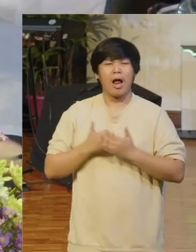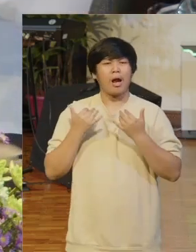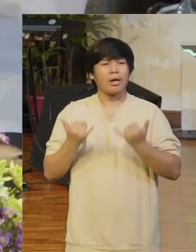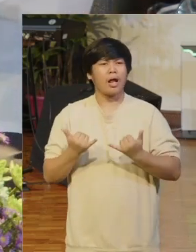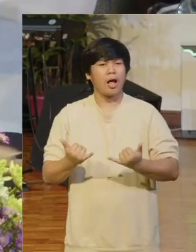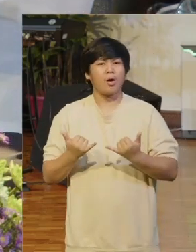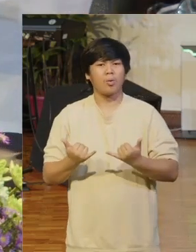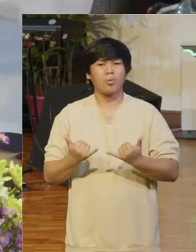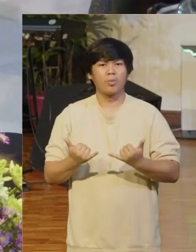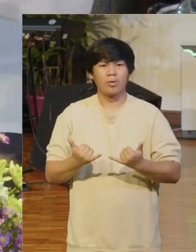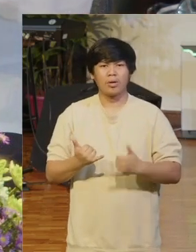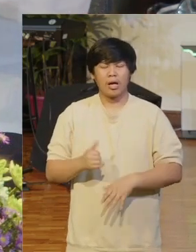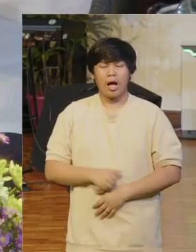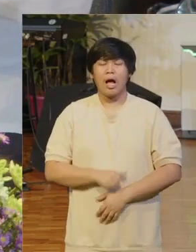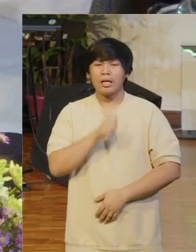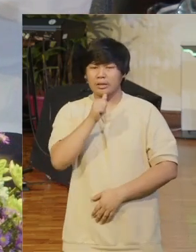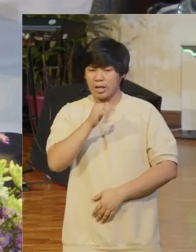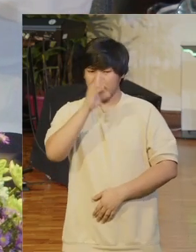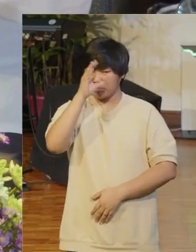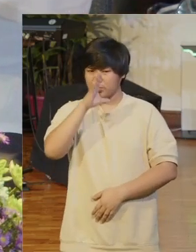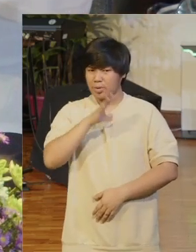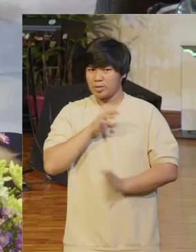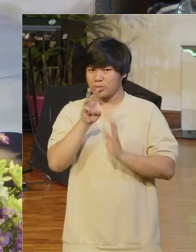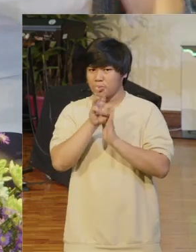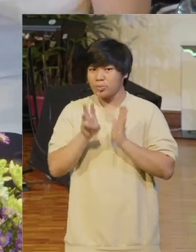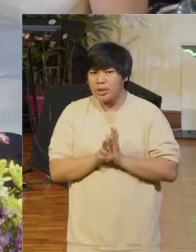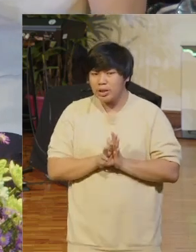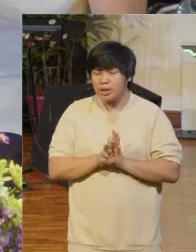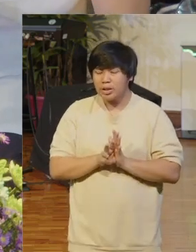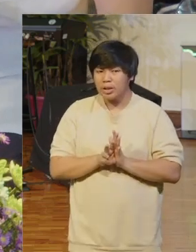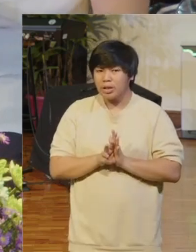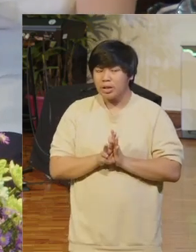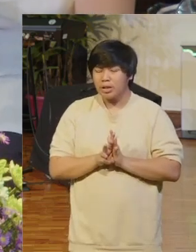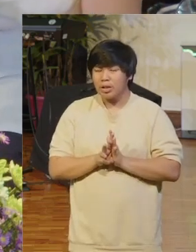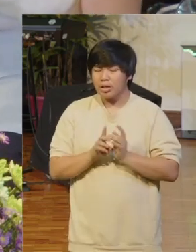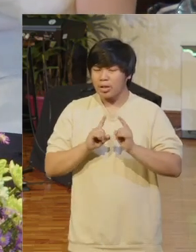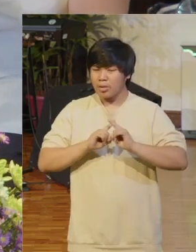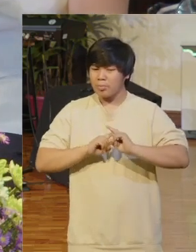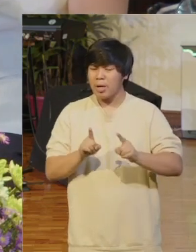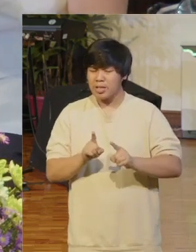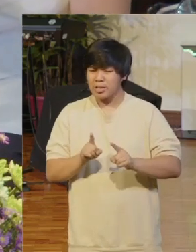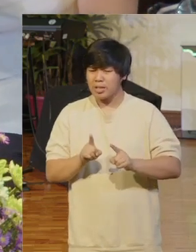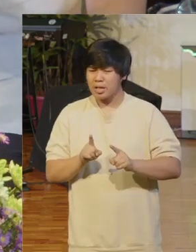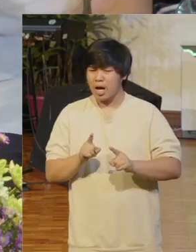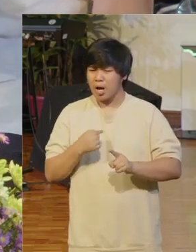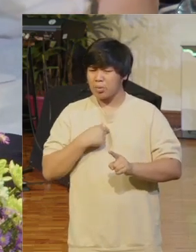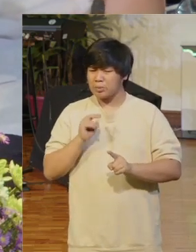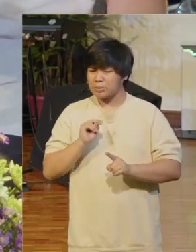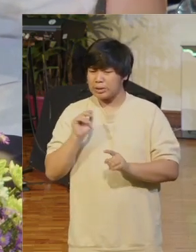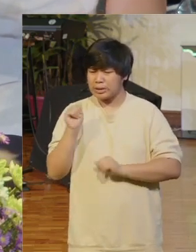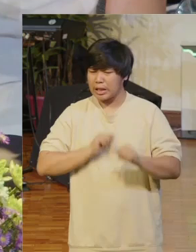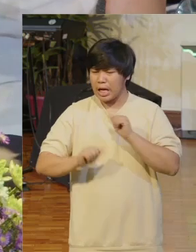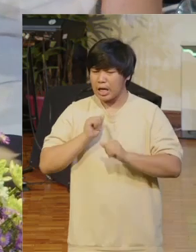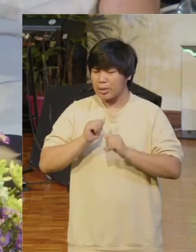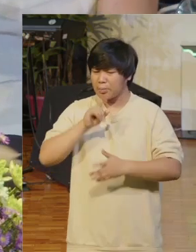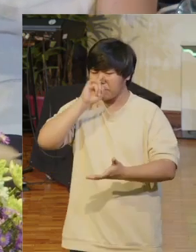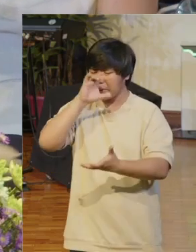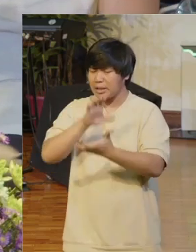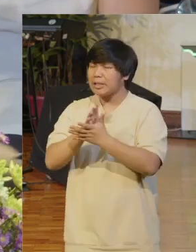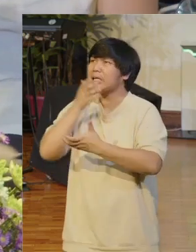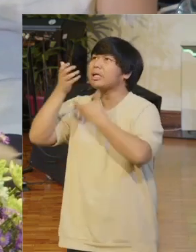Sabi, it's not by human will or exertion. Pero sabi niya, you have to confess with your mouth, you have to believe.